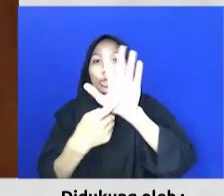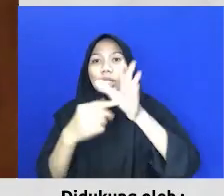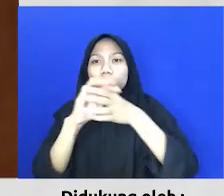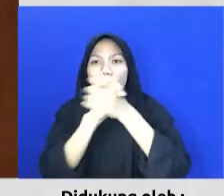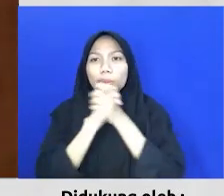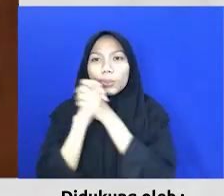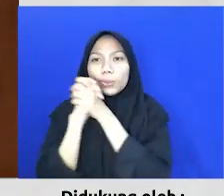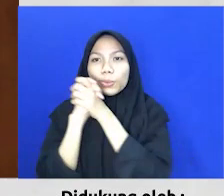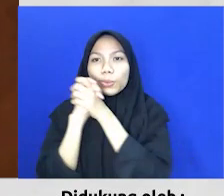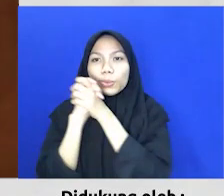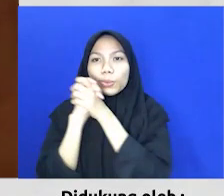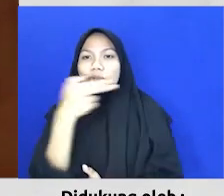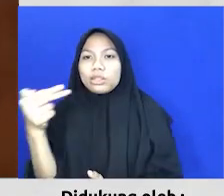jadi